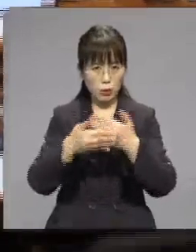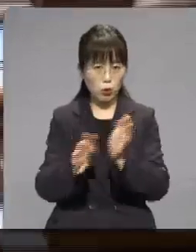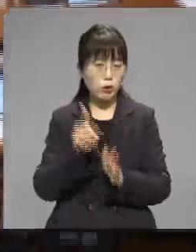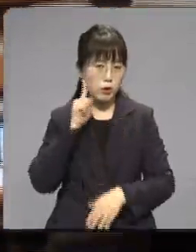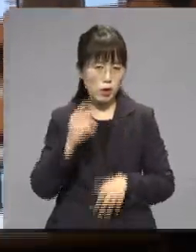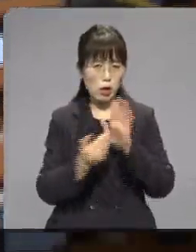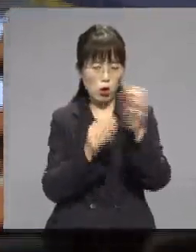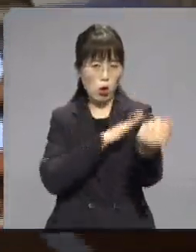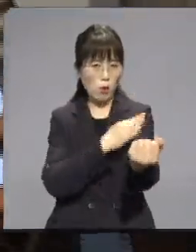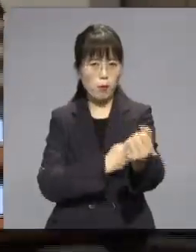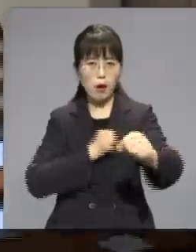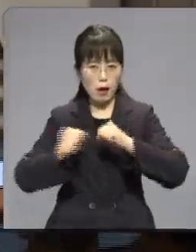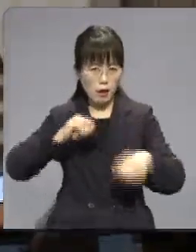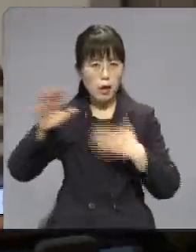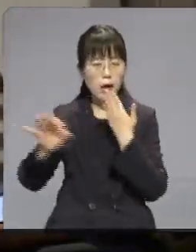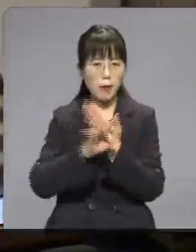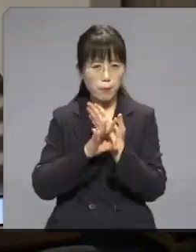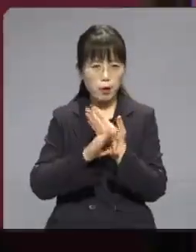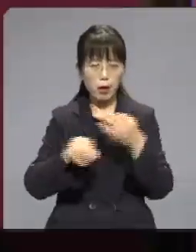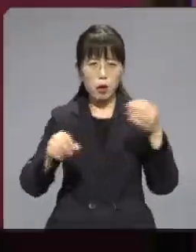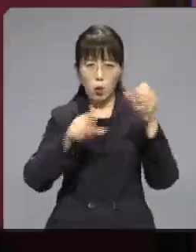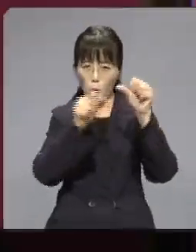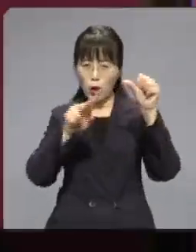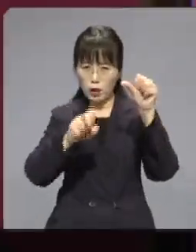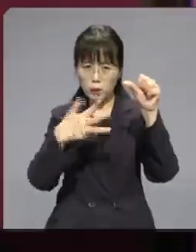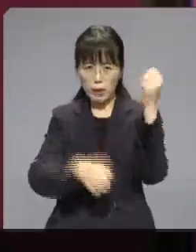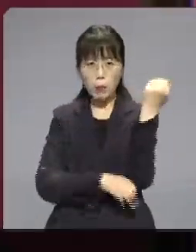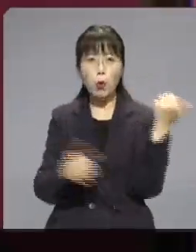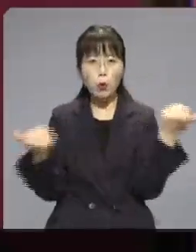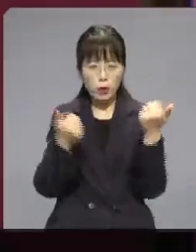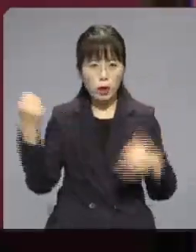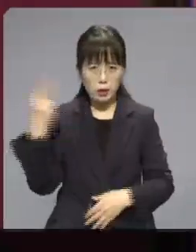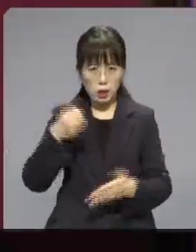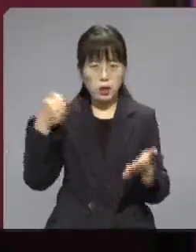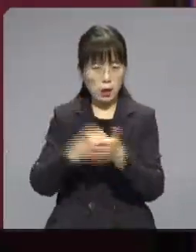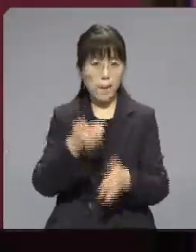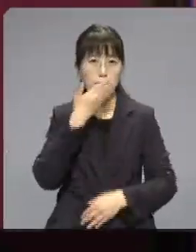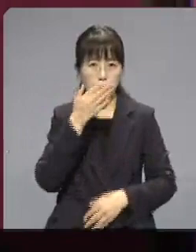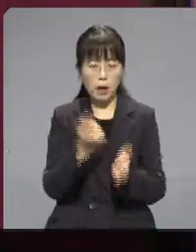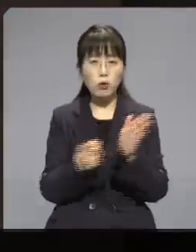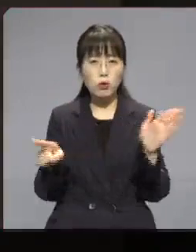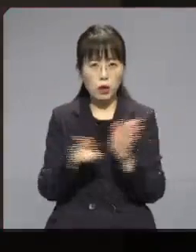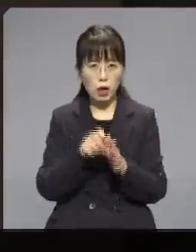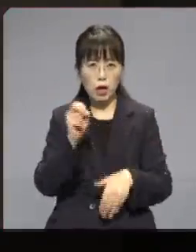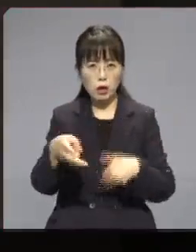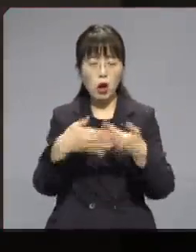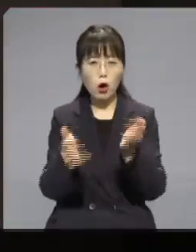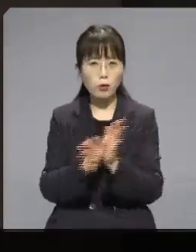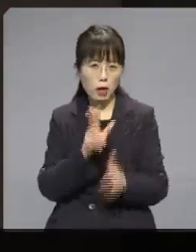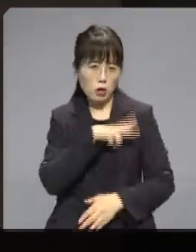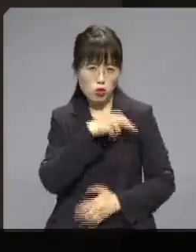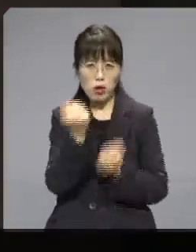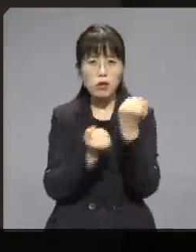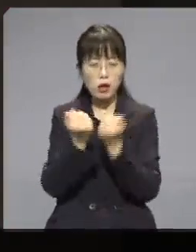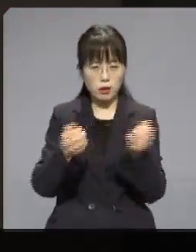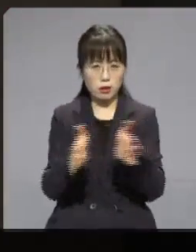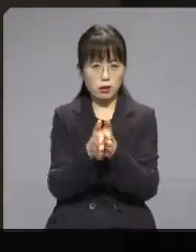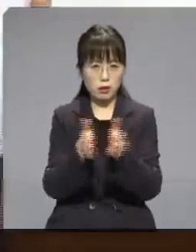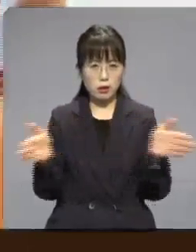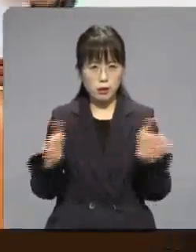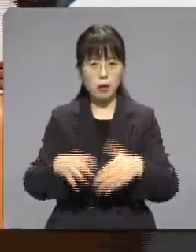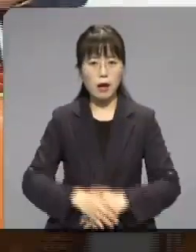내일 거부권이 행사되면 오는 28일 본회의에서 재의결될 수 있도록 여당 의원들 설득에